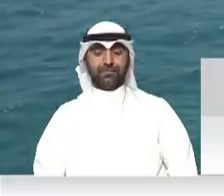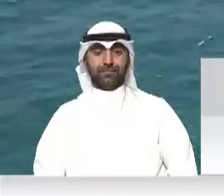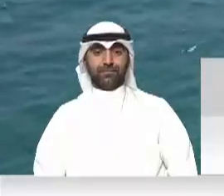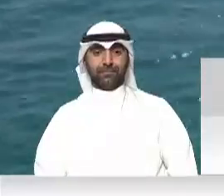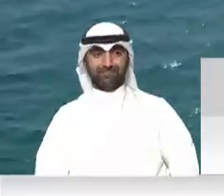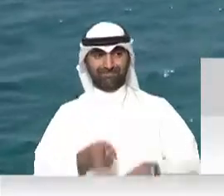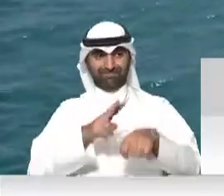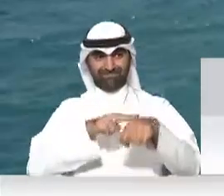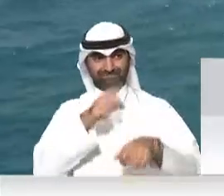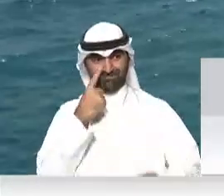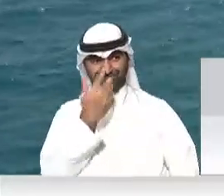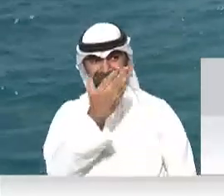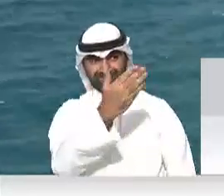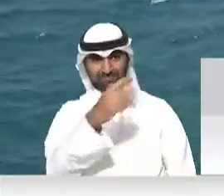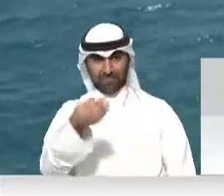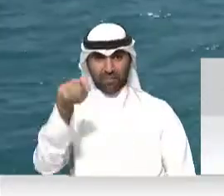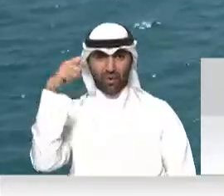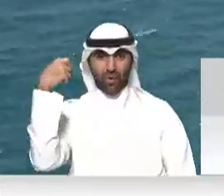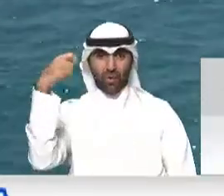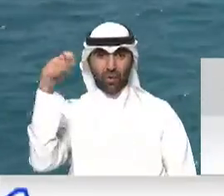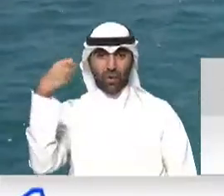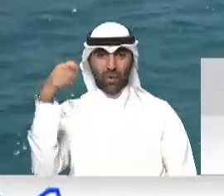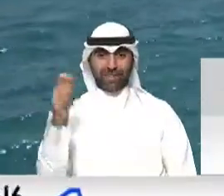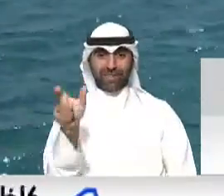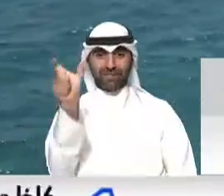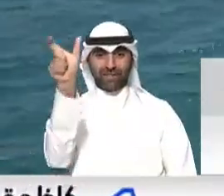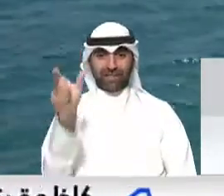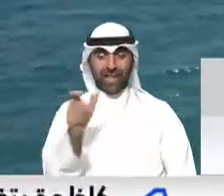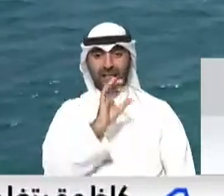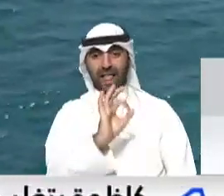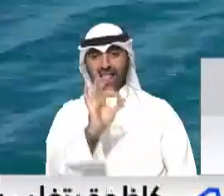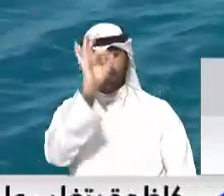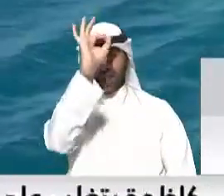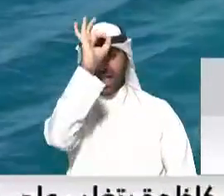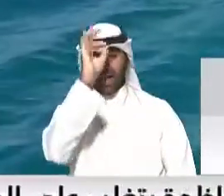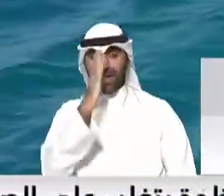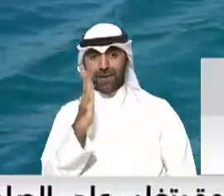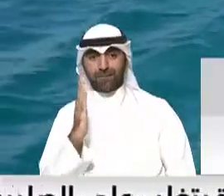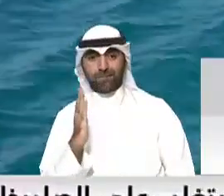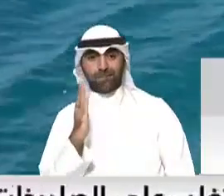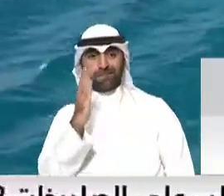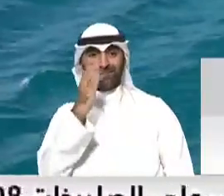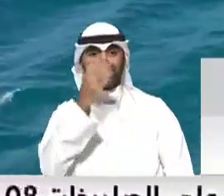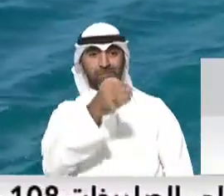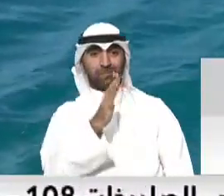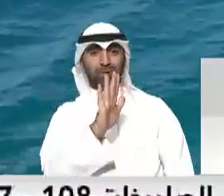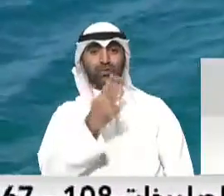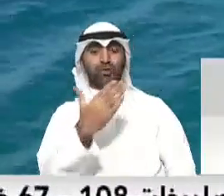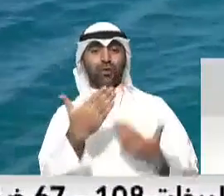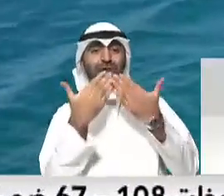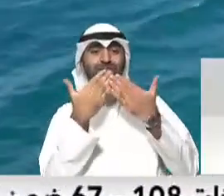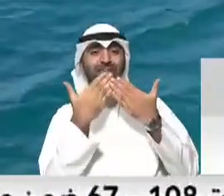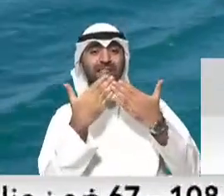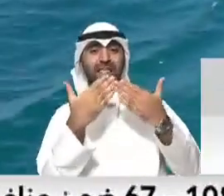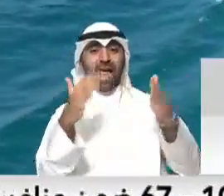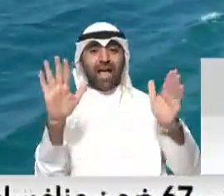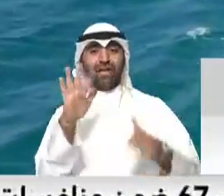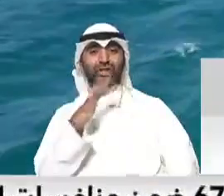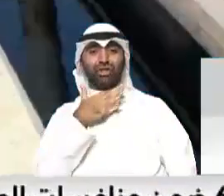وخلال الزيارة دشن الوزير الخالد بعض القطع البحرية التي انضمت للخدمة مؤخرا في قاعدة صباح الأحمد